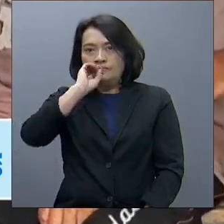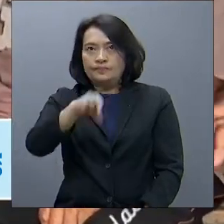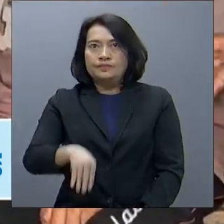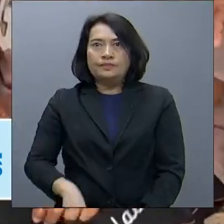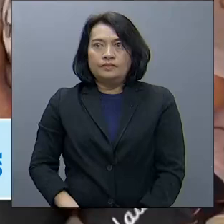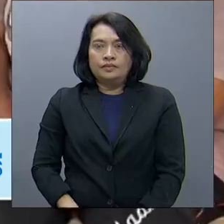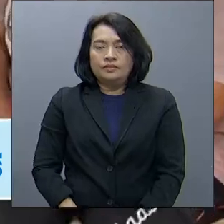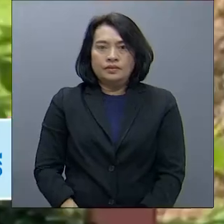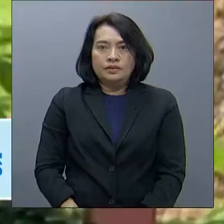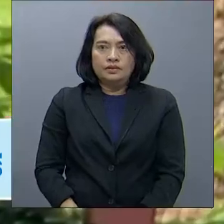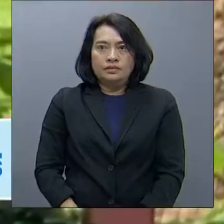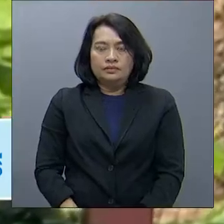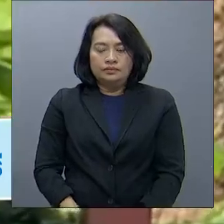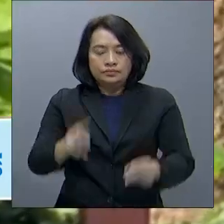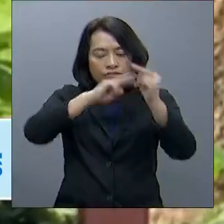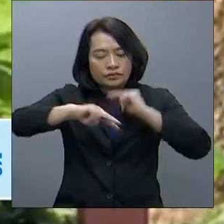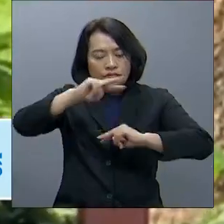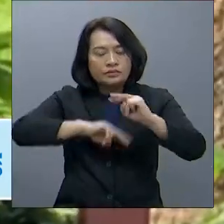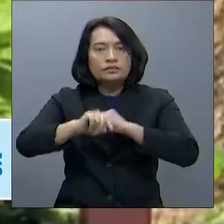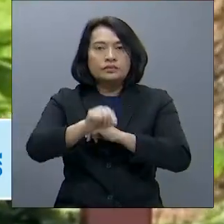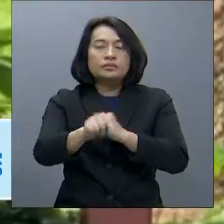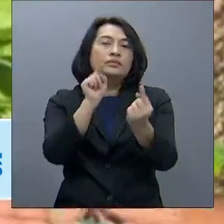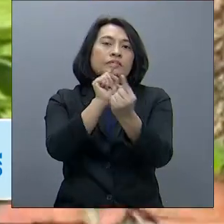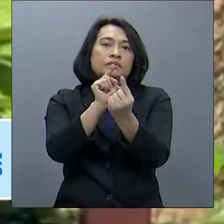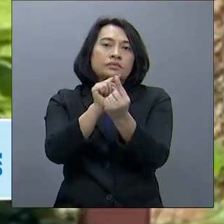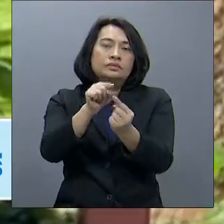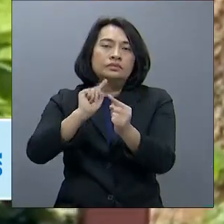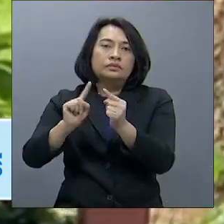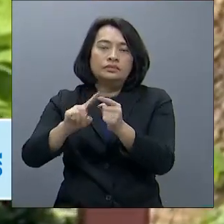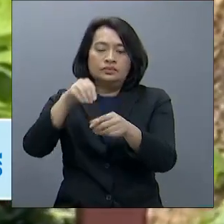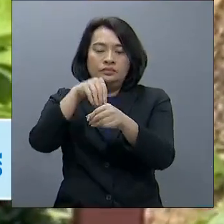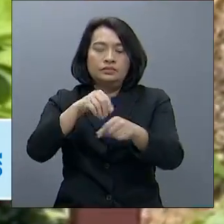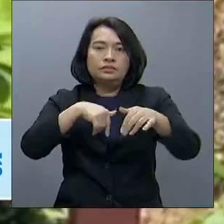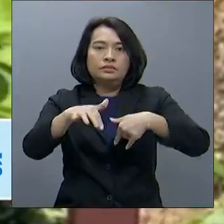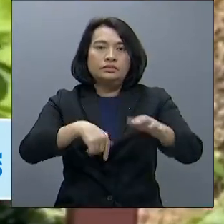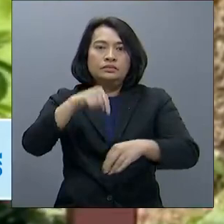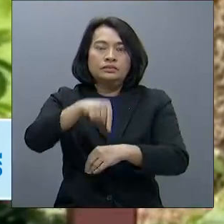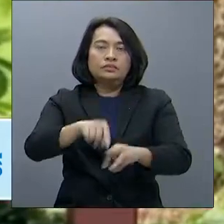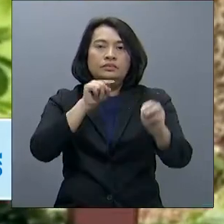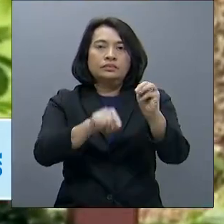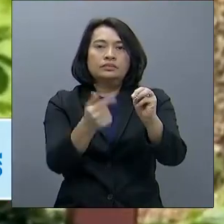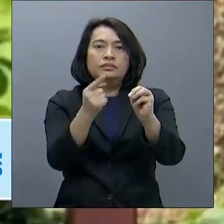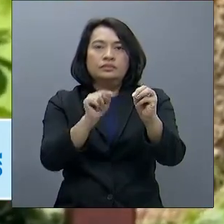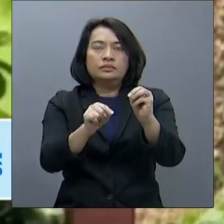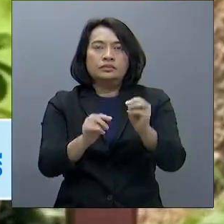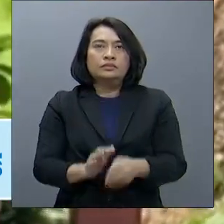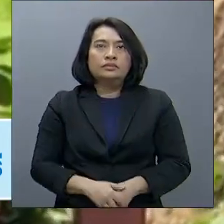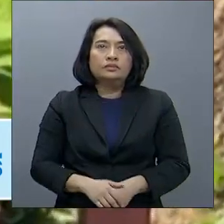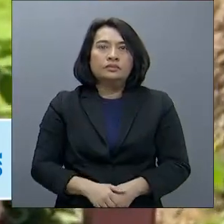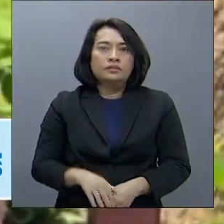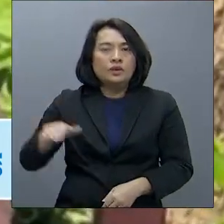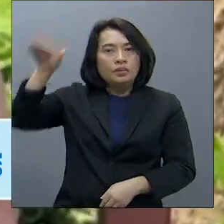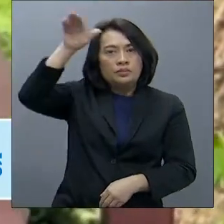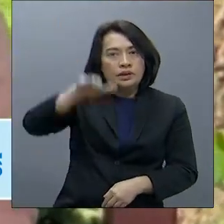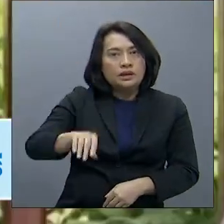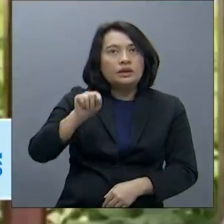น้าเนี่ยจากที่ลงพื้นที่ตรวจสอบได้พบผู้หลักผู้ใหญ่ที่อยู่ในชุมชนคลองเจ๊กหมู่11คนแรกเป็นลูกพี่ลูกน้องกับคุณป้